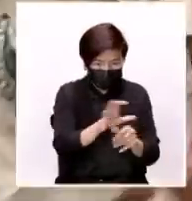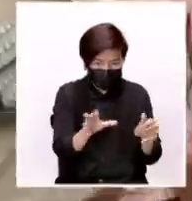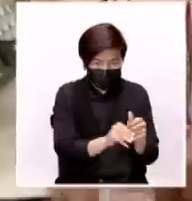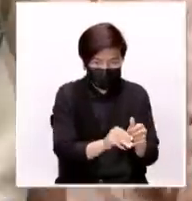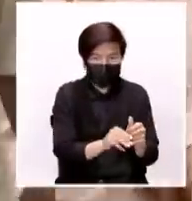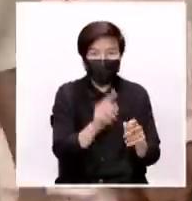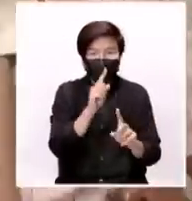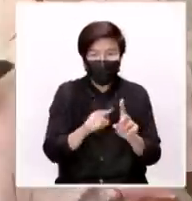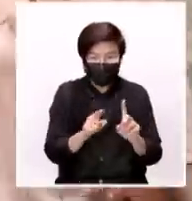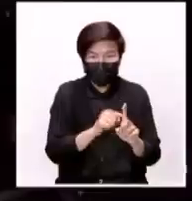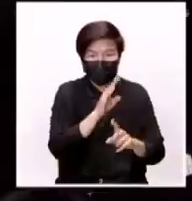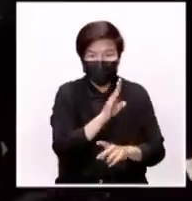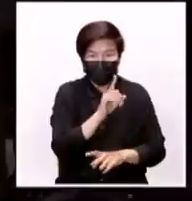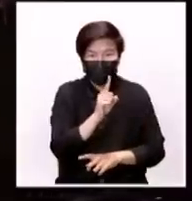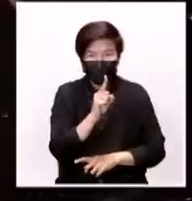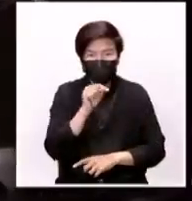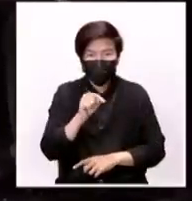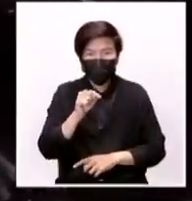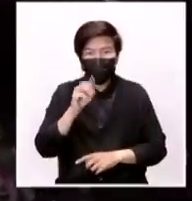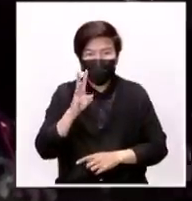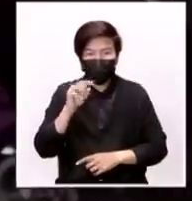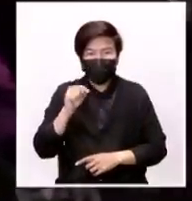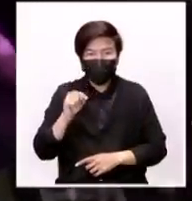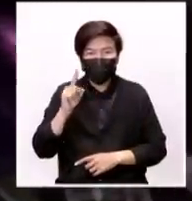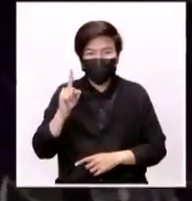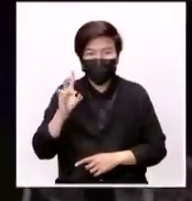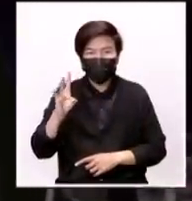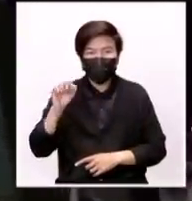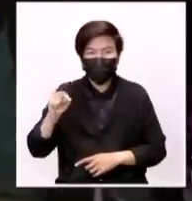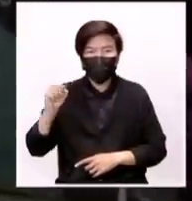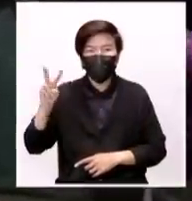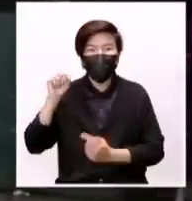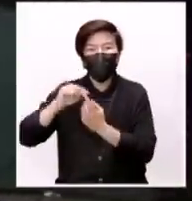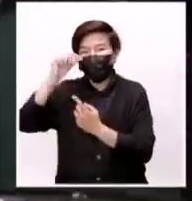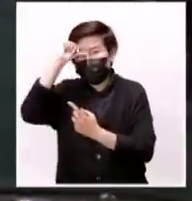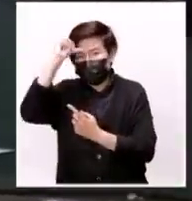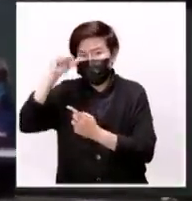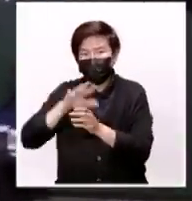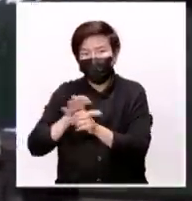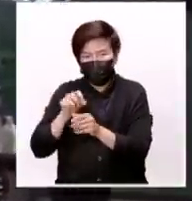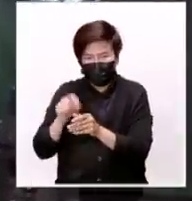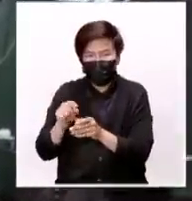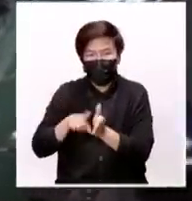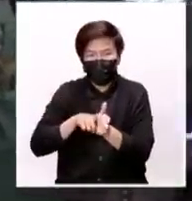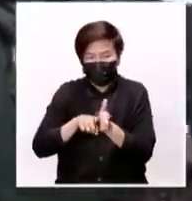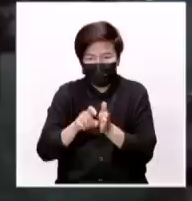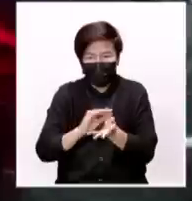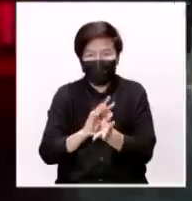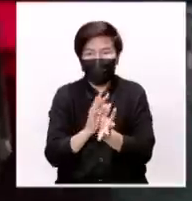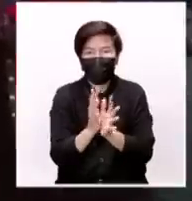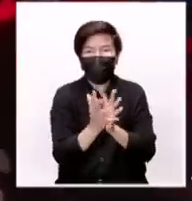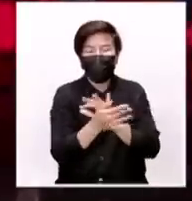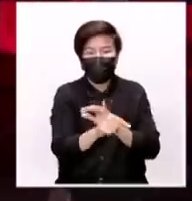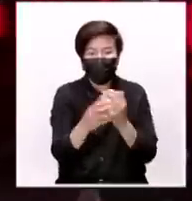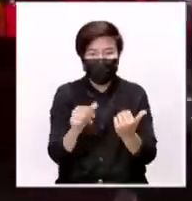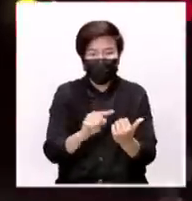B1.617.2 หรือว่าสายพันธุ์กลายพันธุ์จากอินเดียนั่นเองนะคะ ทีนี้มาตรการคุมเข้มที่เวียดนามออกมาระลอกล่าสุดจริ